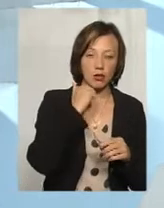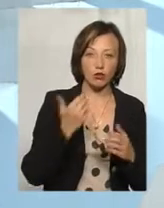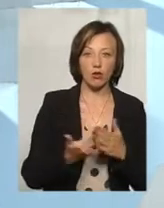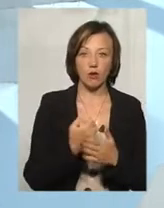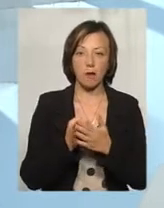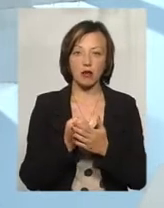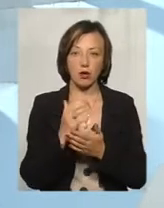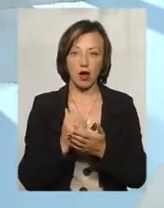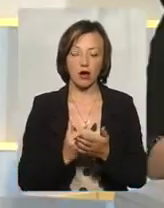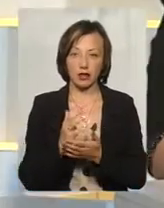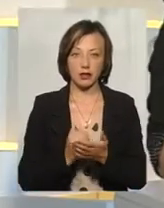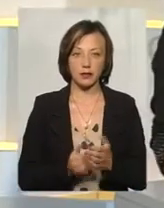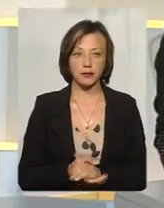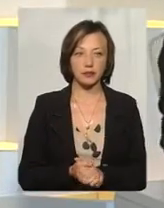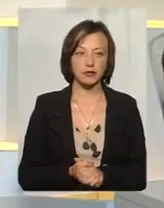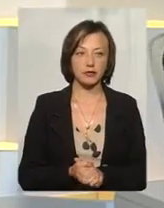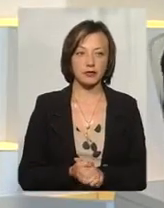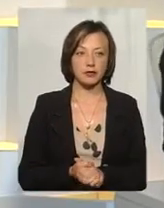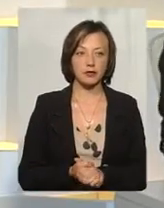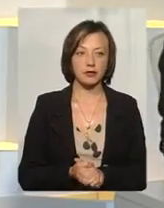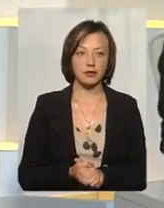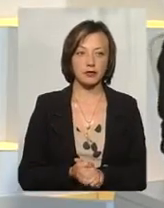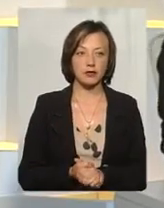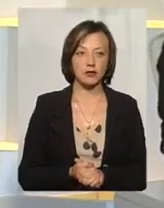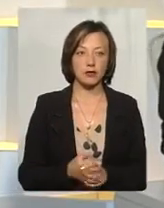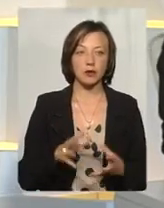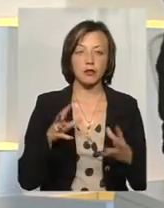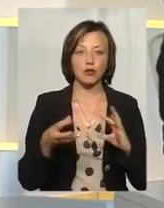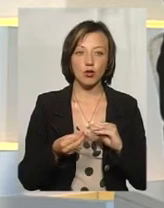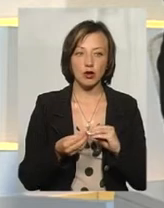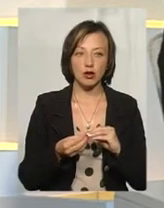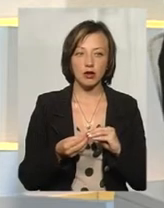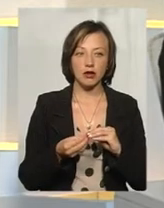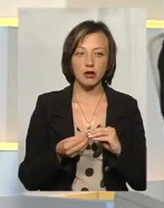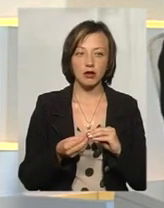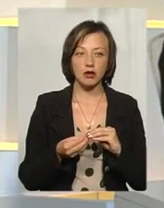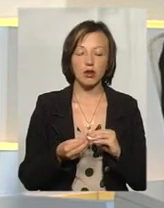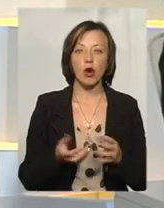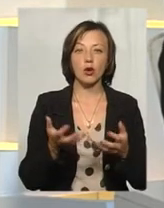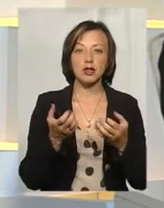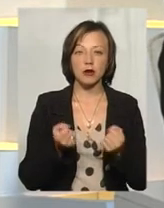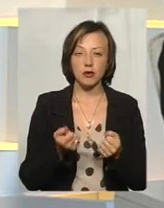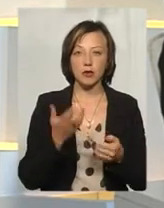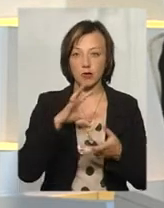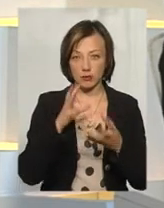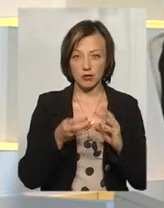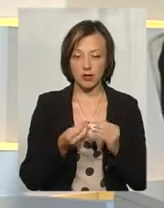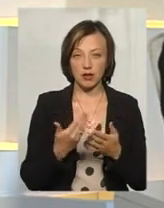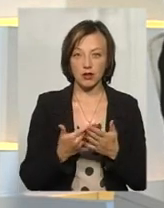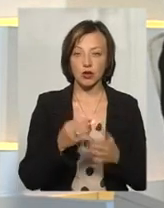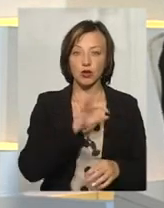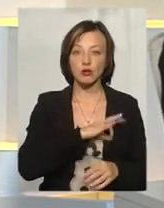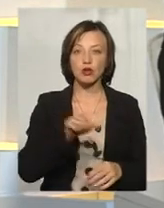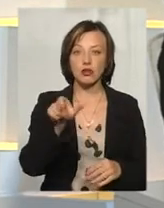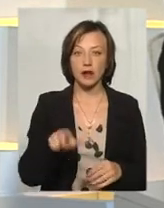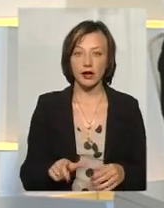активів. Отож, давайте підсумуємо, що ж ми отримуємо в принципі. От